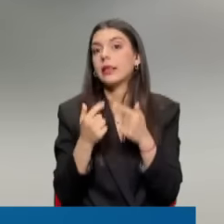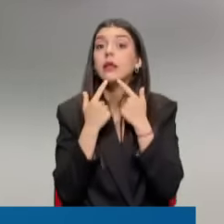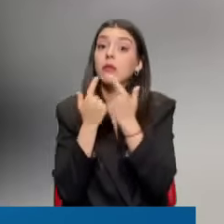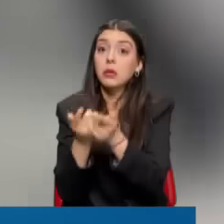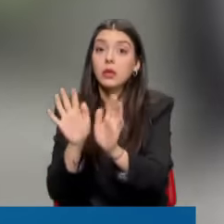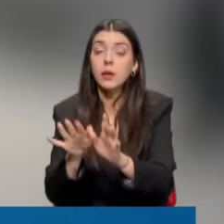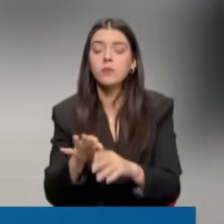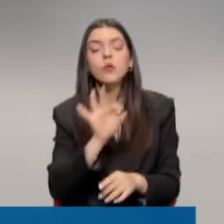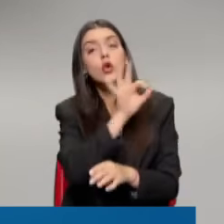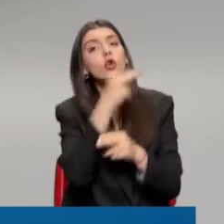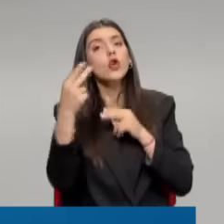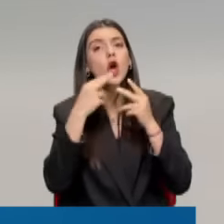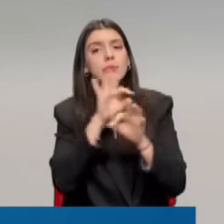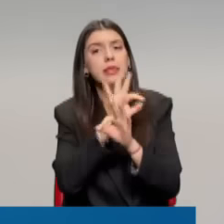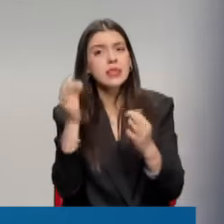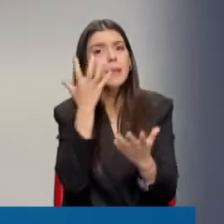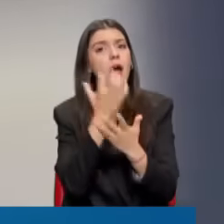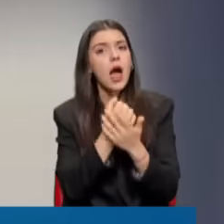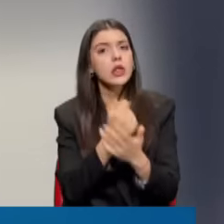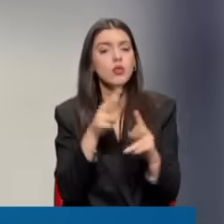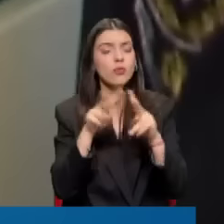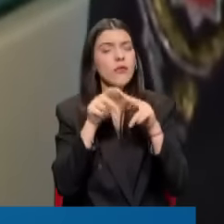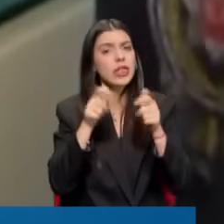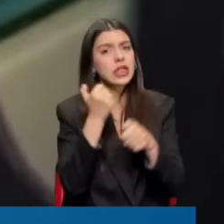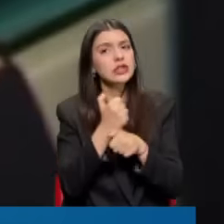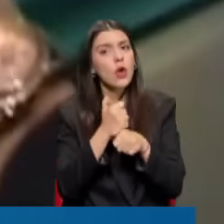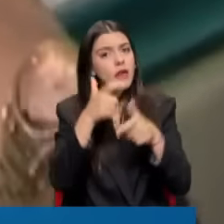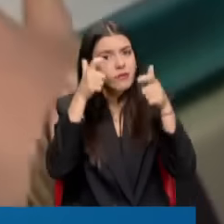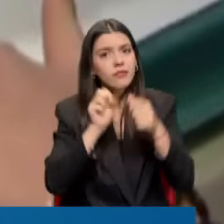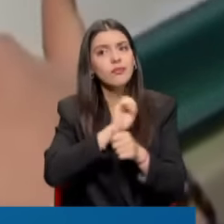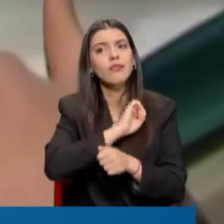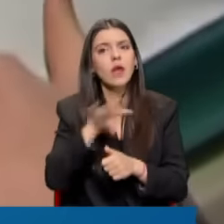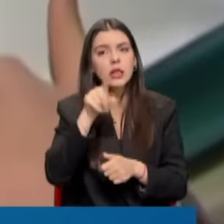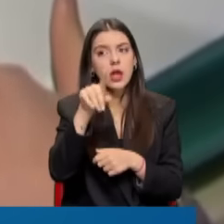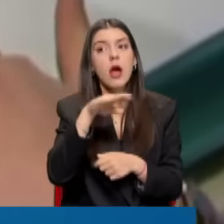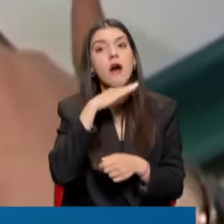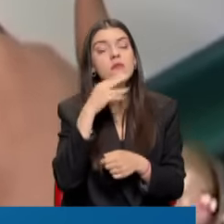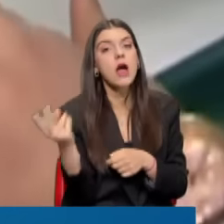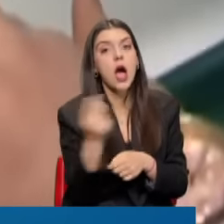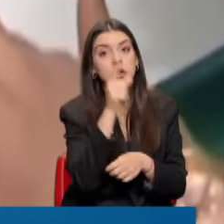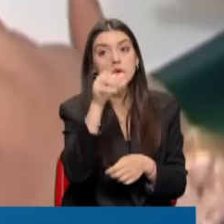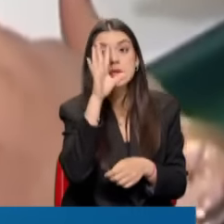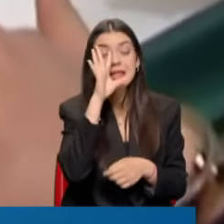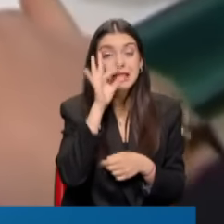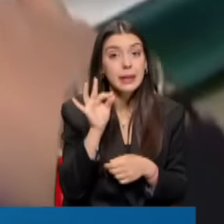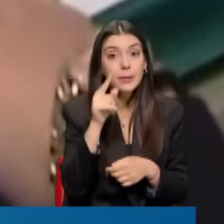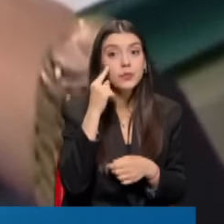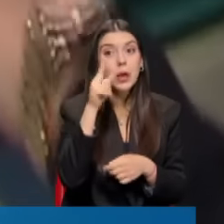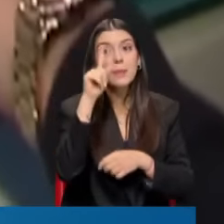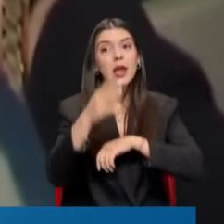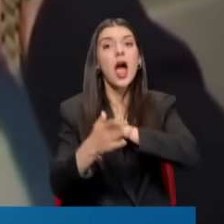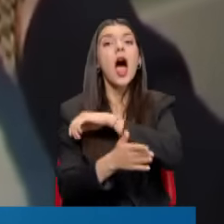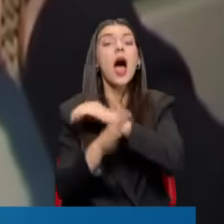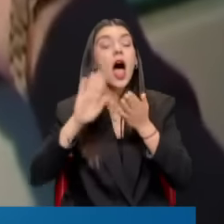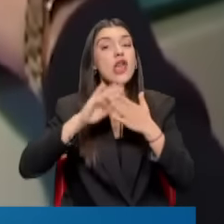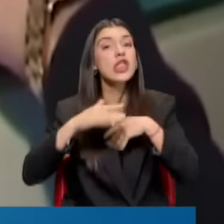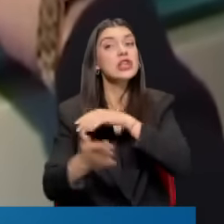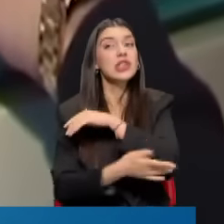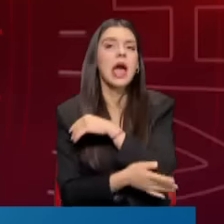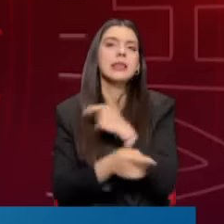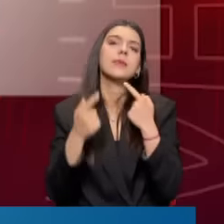zikretmeden müfettişlere verdi sert Çelik'in yurt dışına kaçışına İsa yine firari olan bir arkadaşının yardım